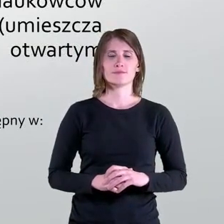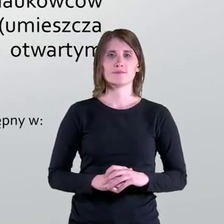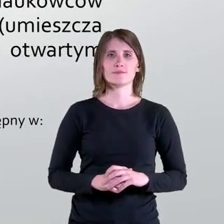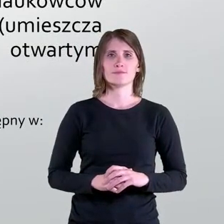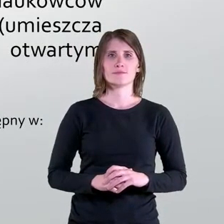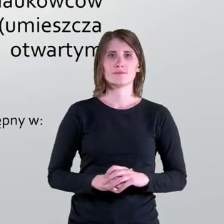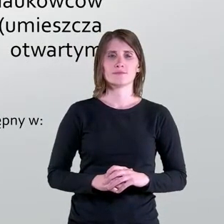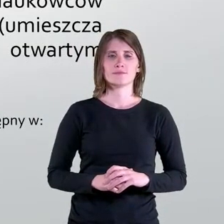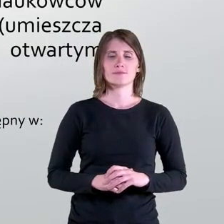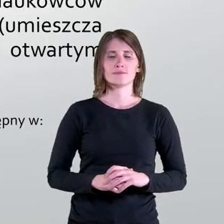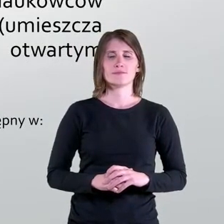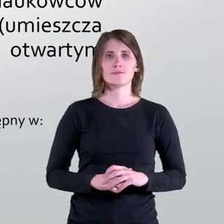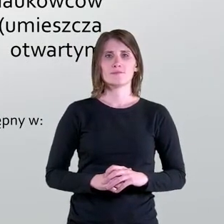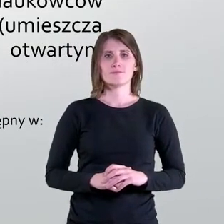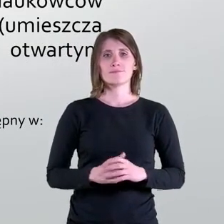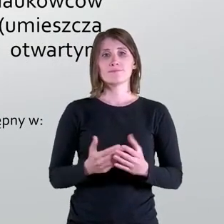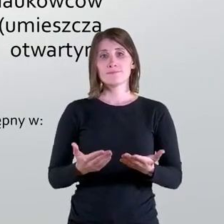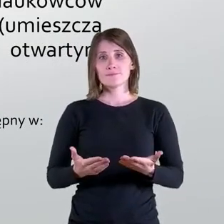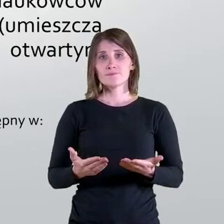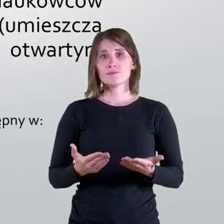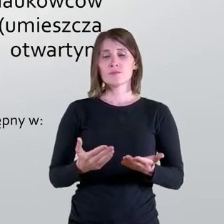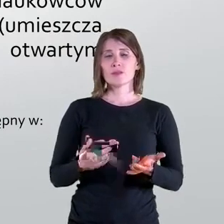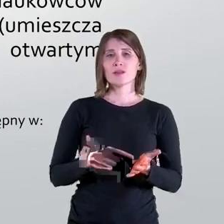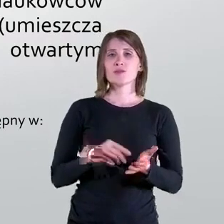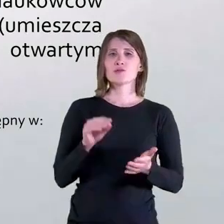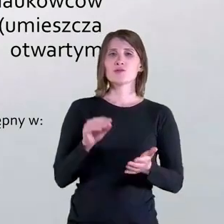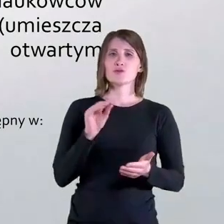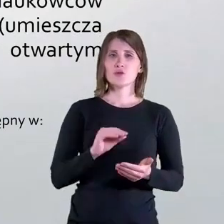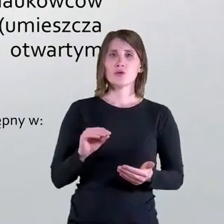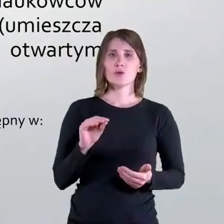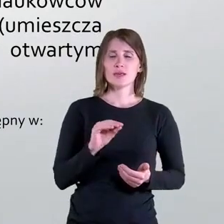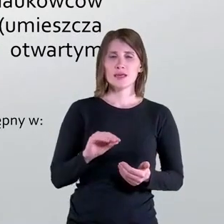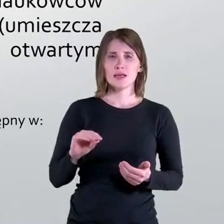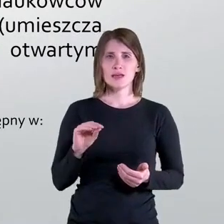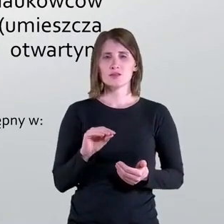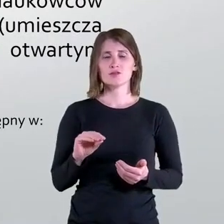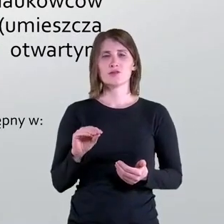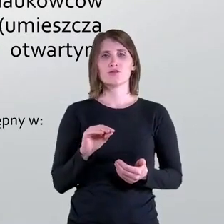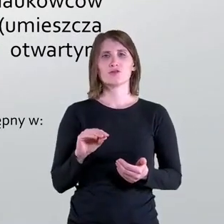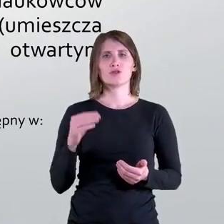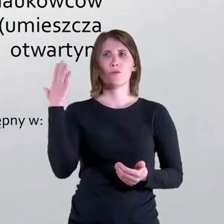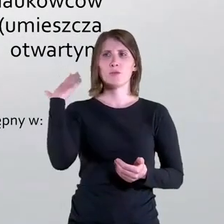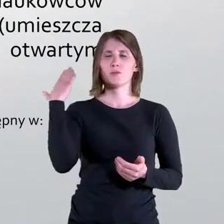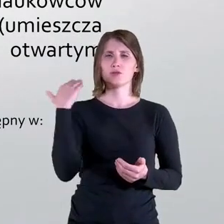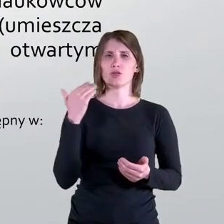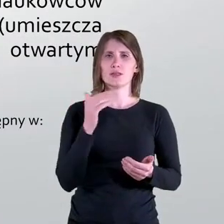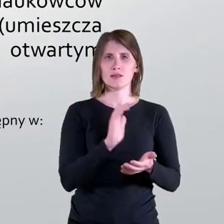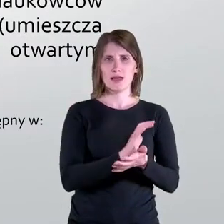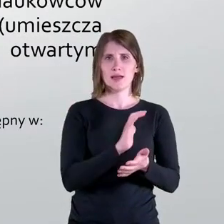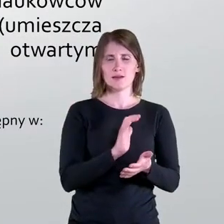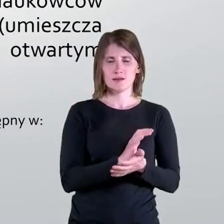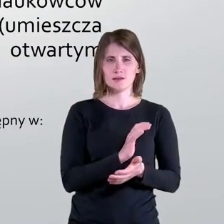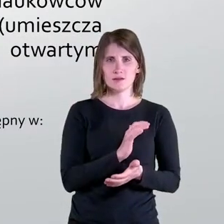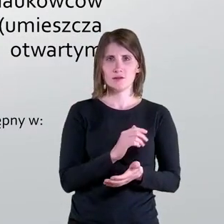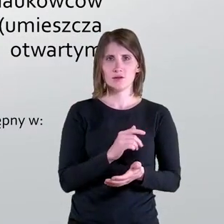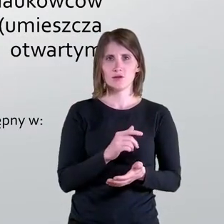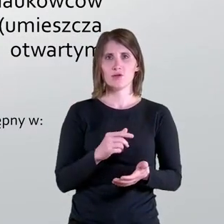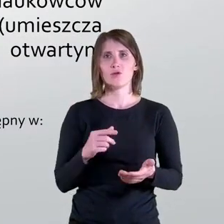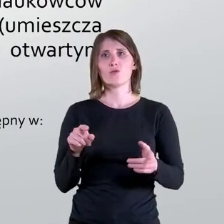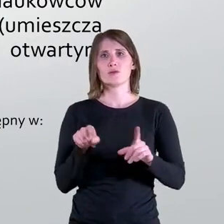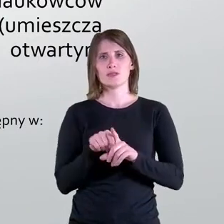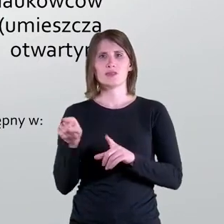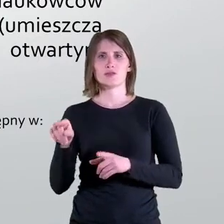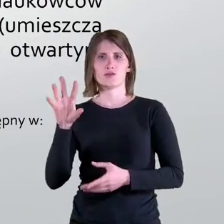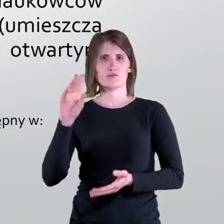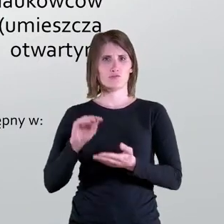natomiast to co jeszcze tutaj w przypadku poprzedniego artykułu jaki przypadku tego